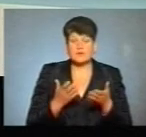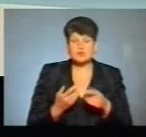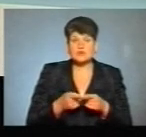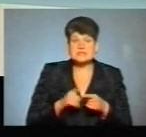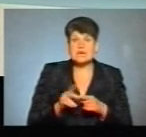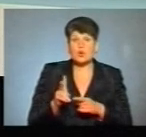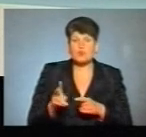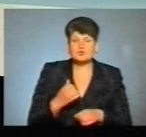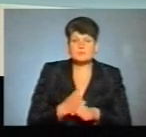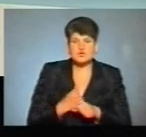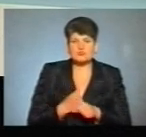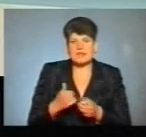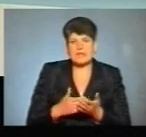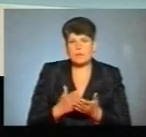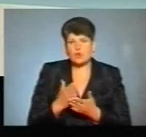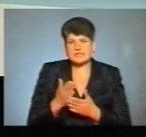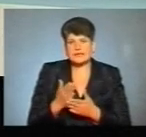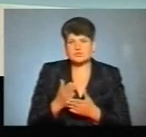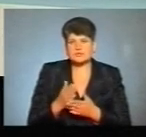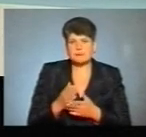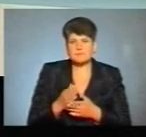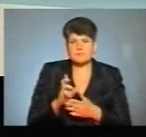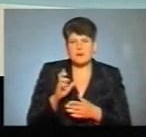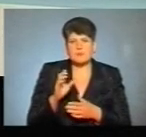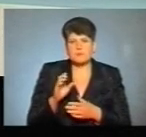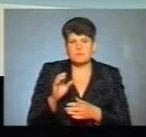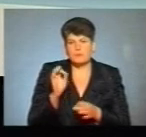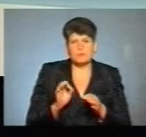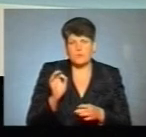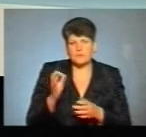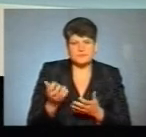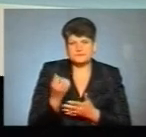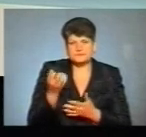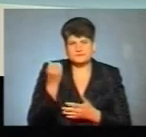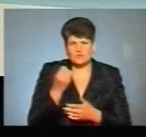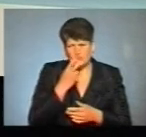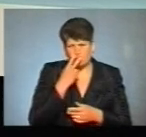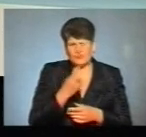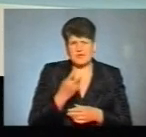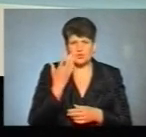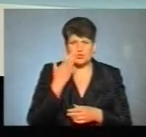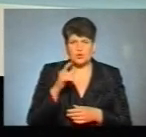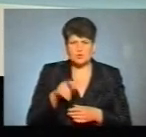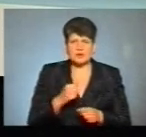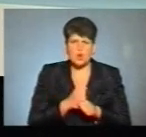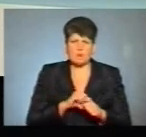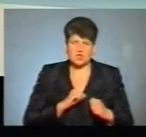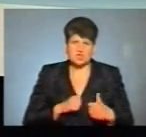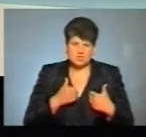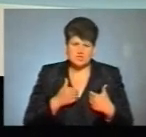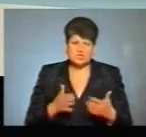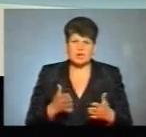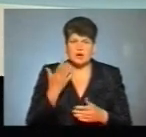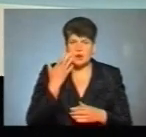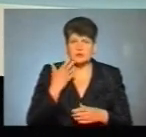Якщо це комусь спрацює на якісь політичні дивіденди такі, чи якимось чорним піаром буде, воно видно просто, коли людина це робить щиро, так, а